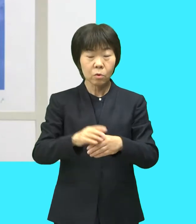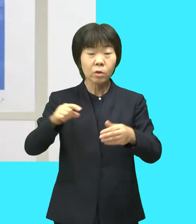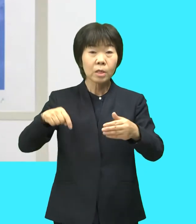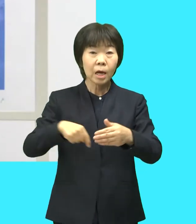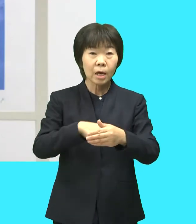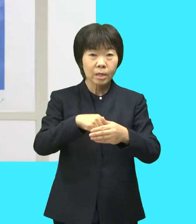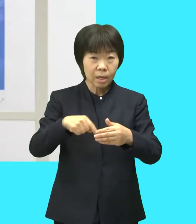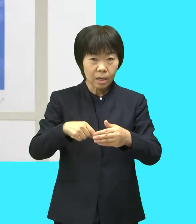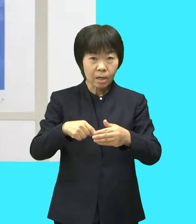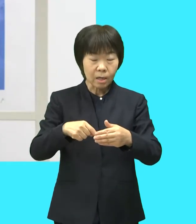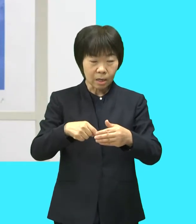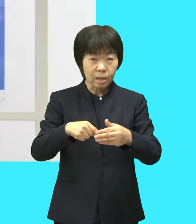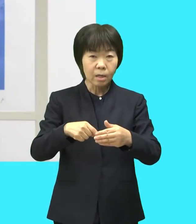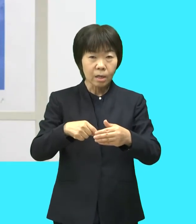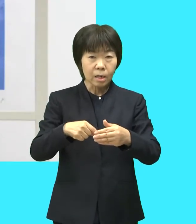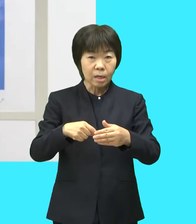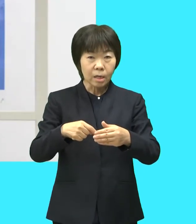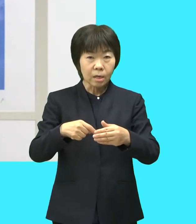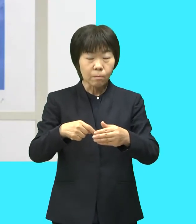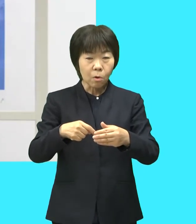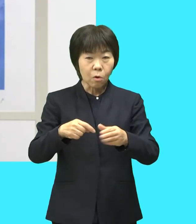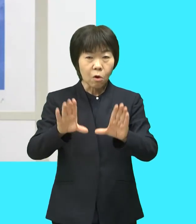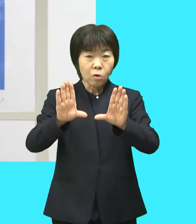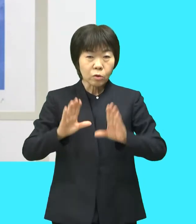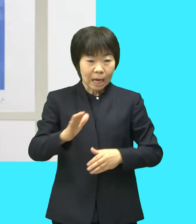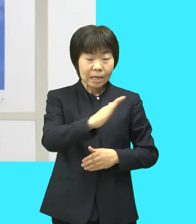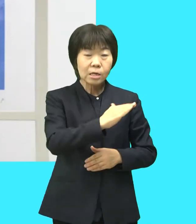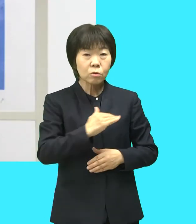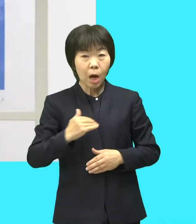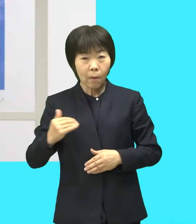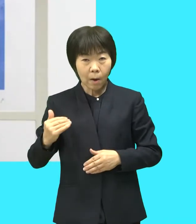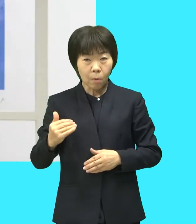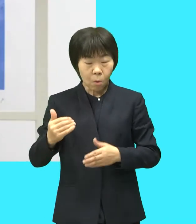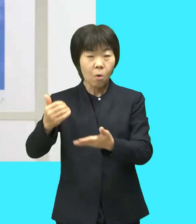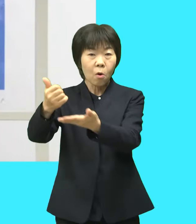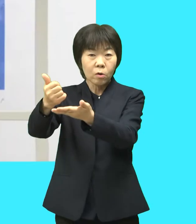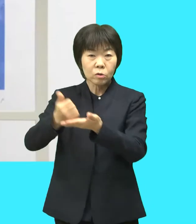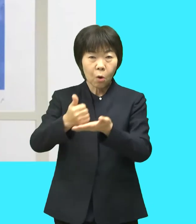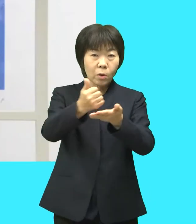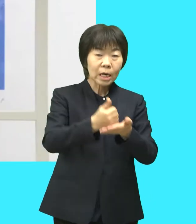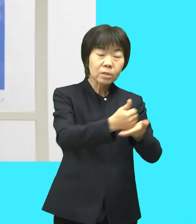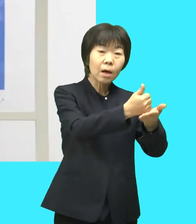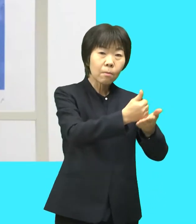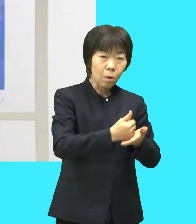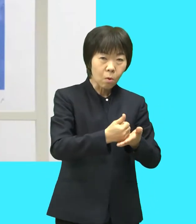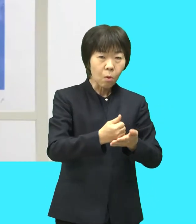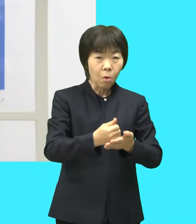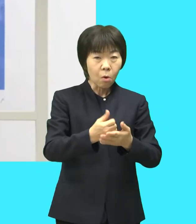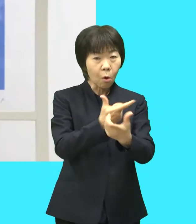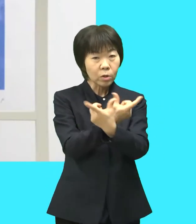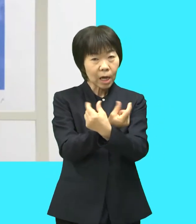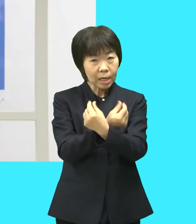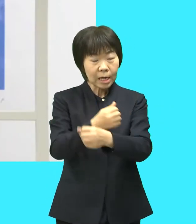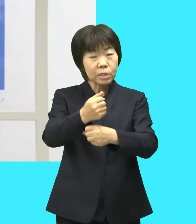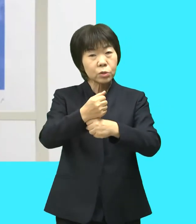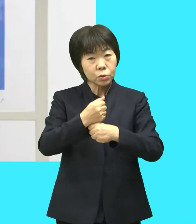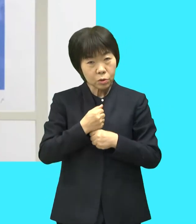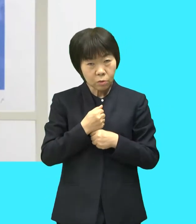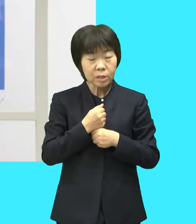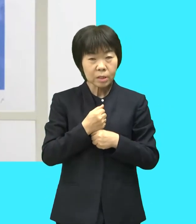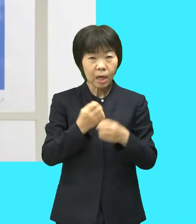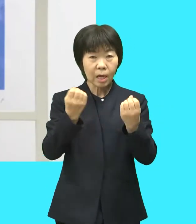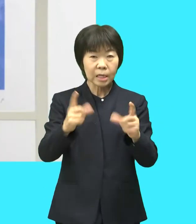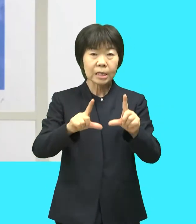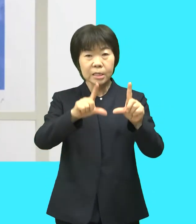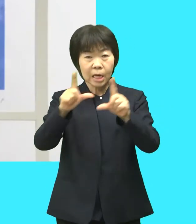でより一層事業者サイドも、あと来ていただくお客さんも留意をしていただきながら、新しい